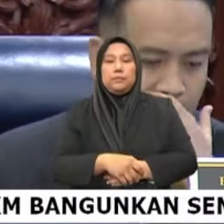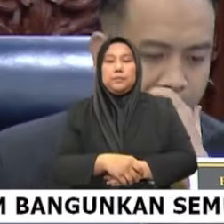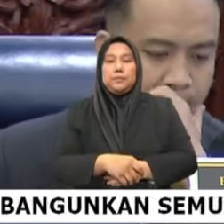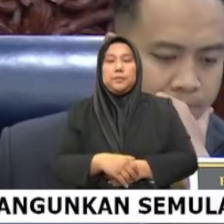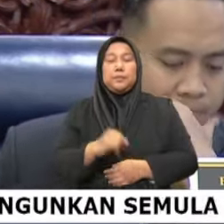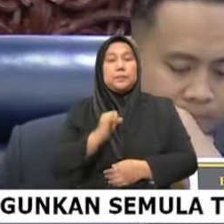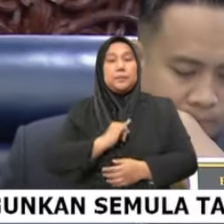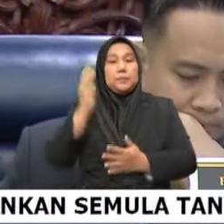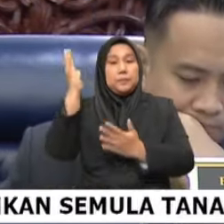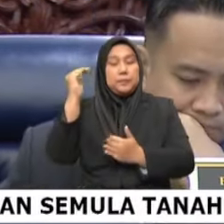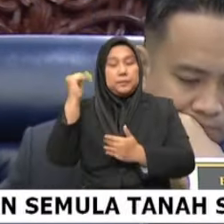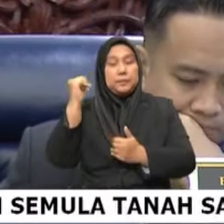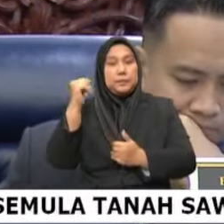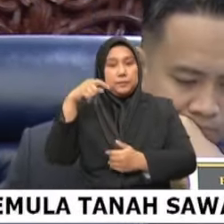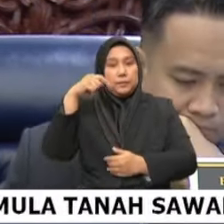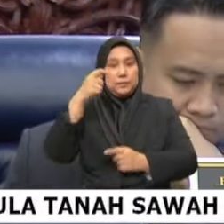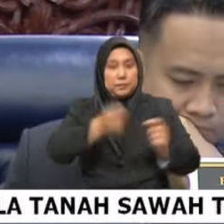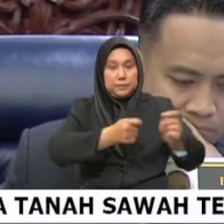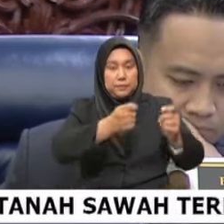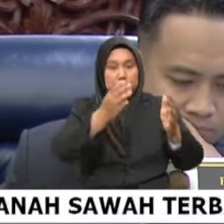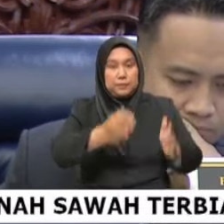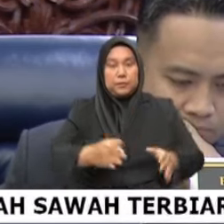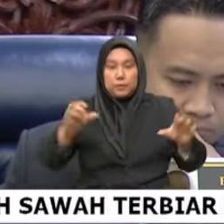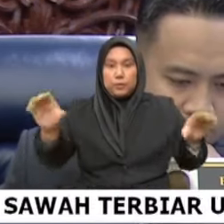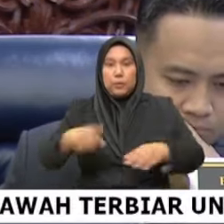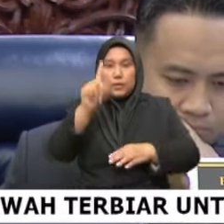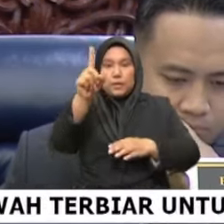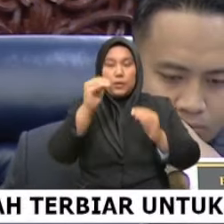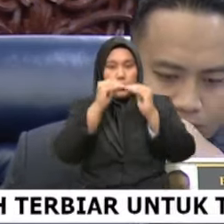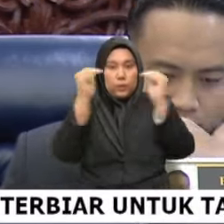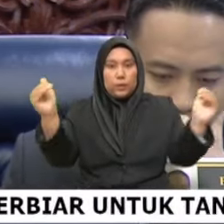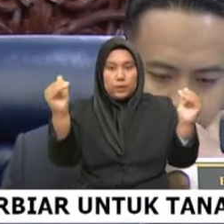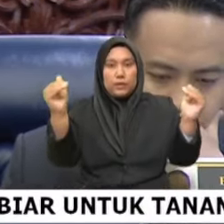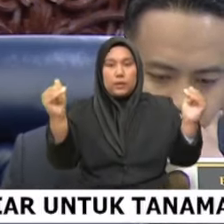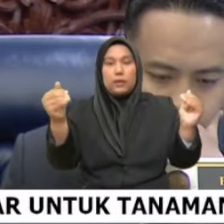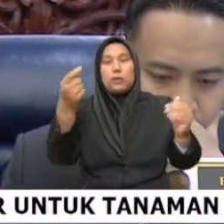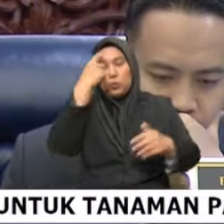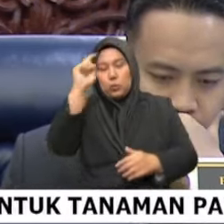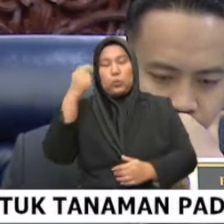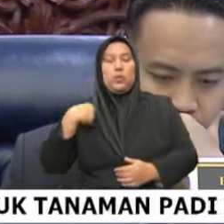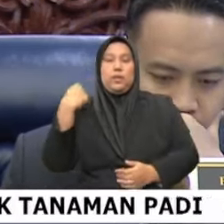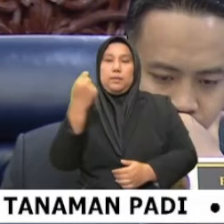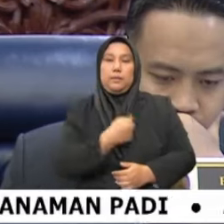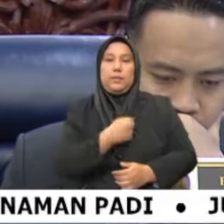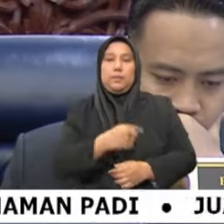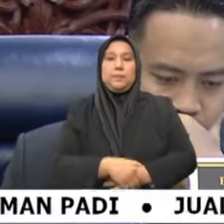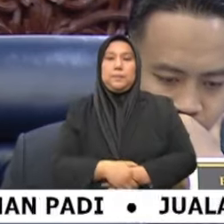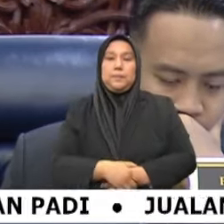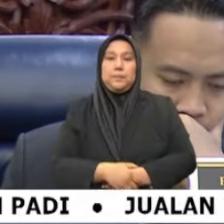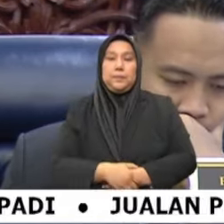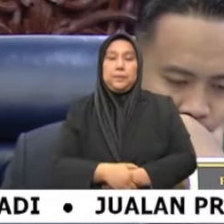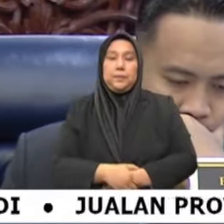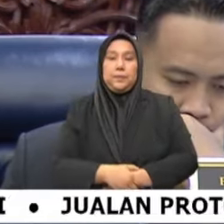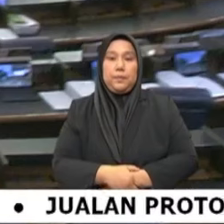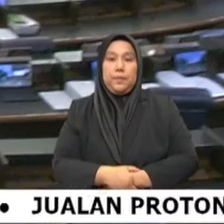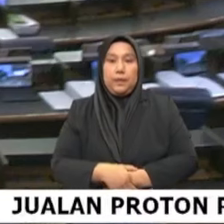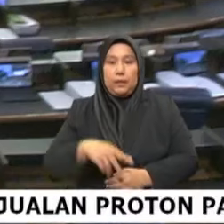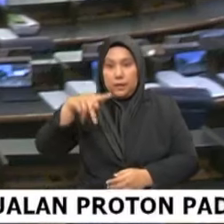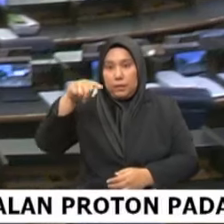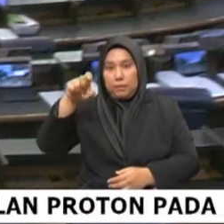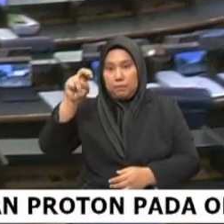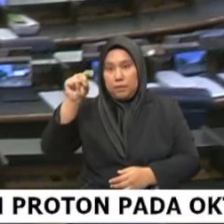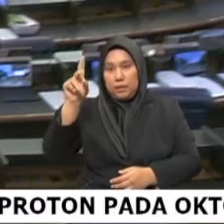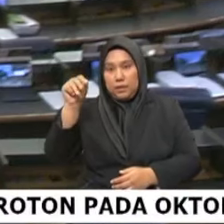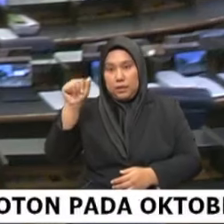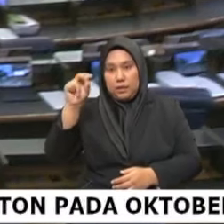saya minta Tuan Speaker untuk buat satu keadilan untuk pihak kami. Baik. Tuan Seri Speaker. Kapa Pendang duduk. Mesti